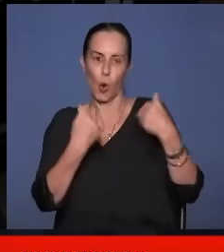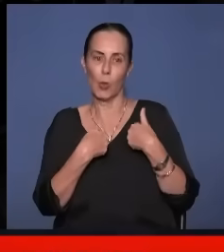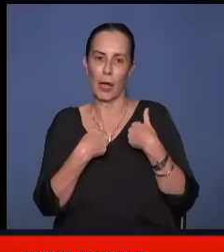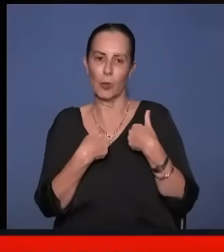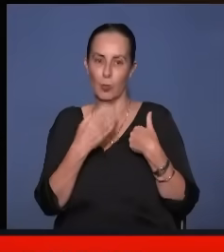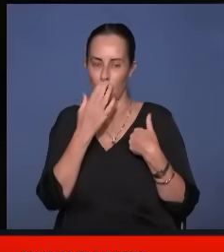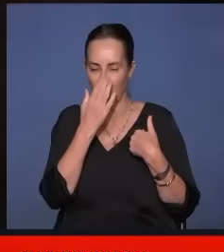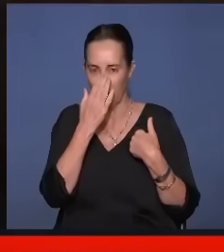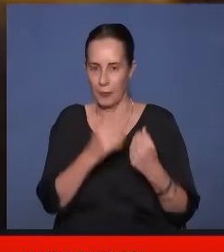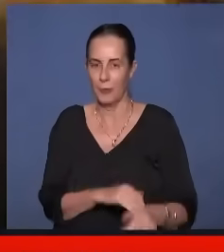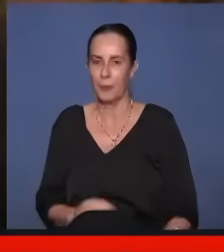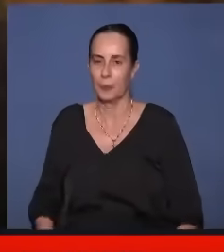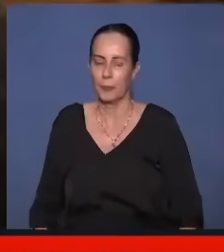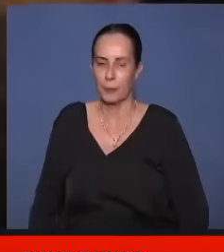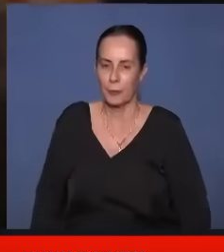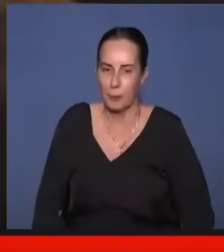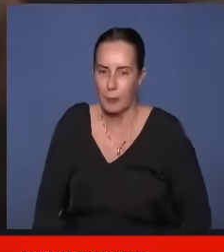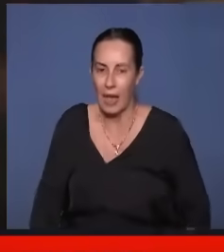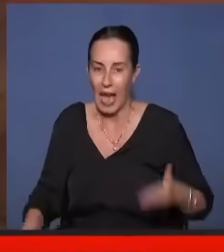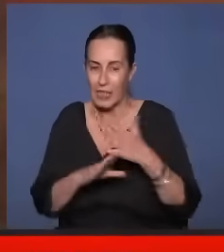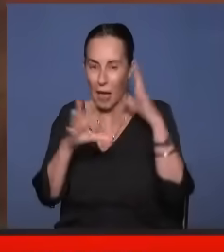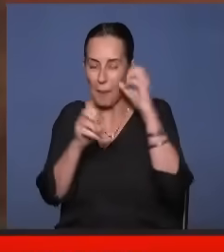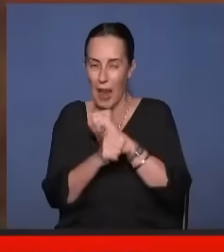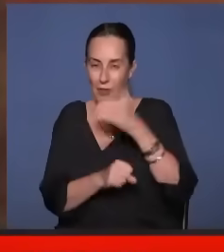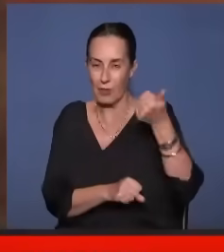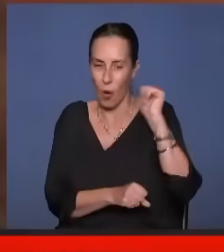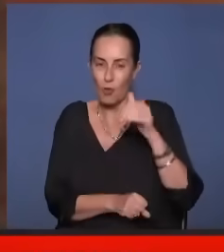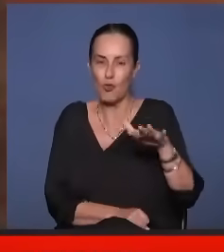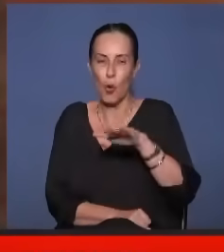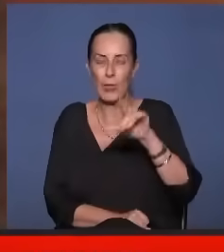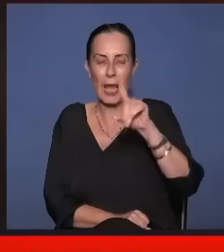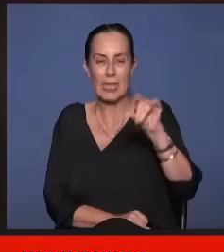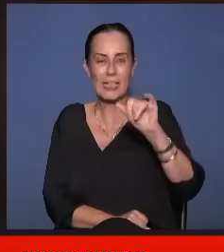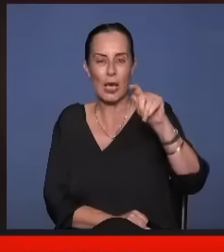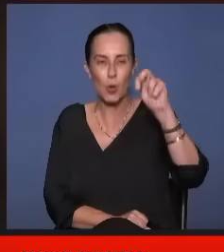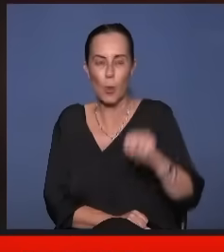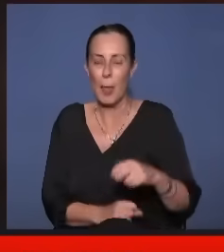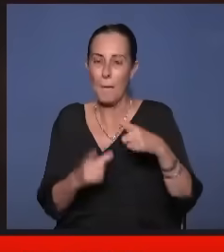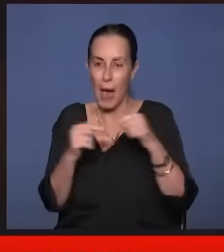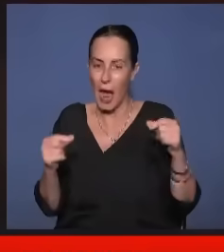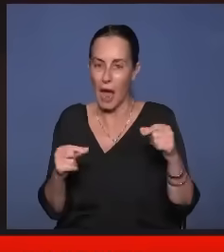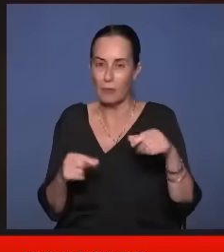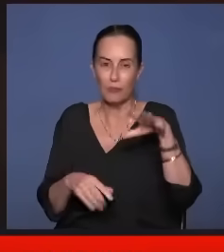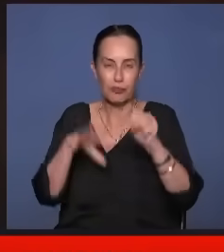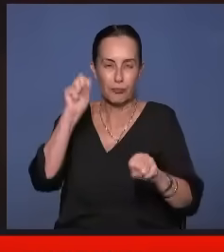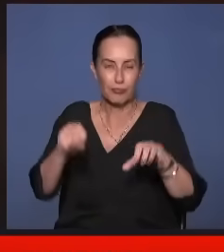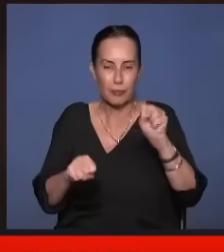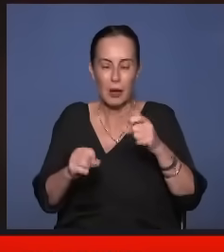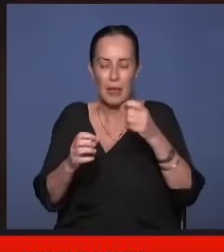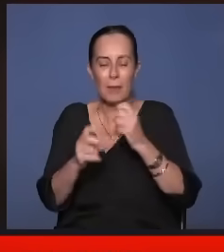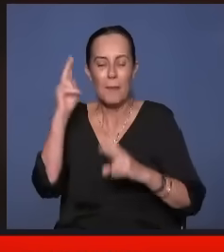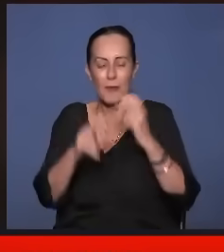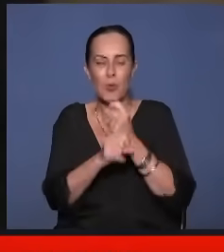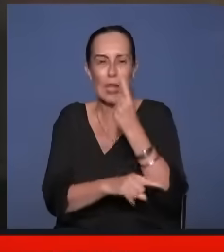חונכנו. הכניסה הלילית של גבעתי אמש של שכונת זיתון בעזה במשימה של איתור ופגיעה במחרטות לייצור